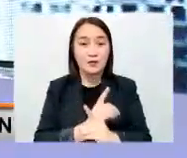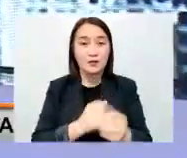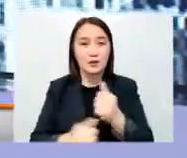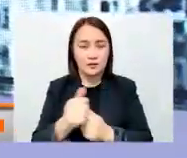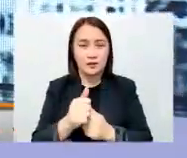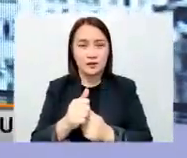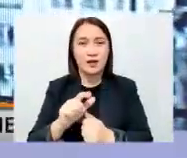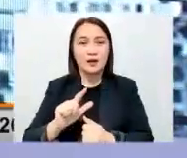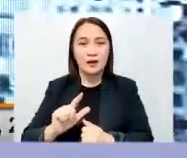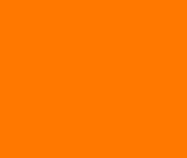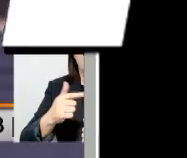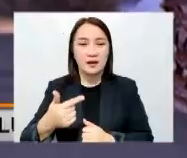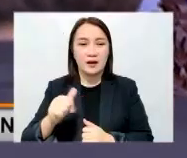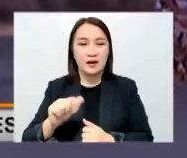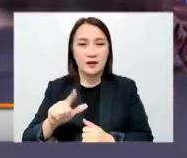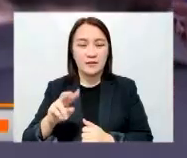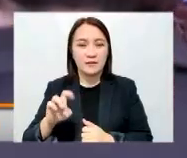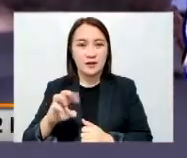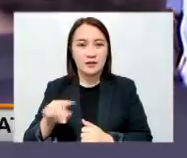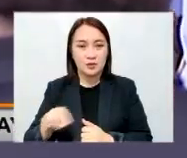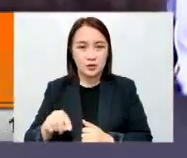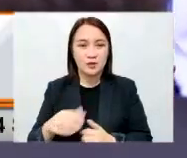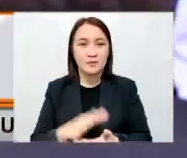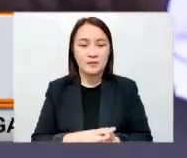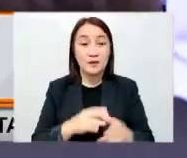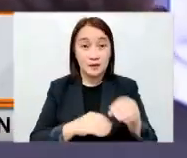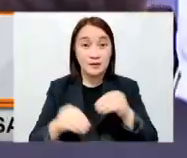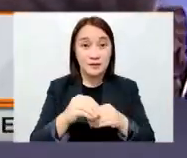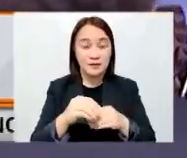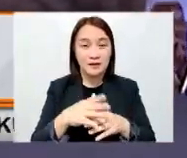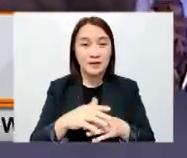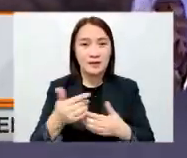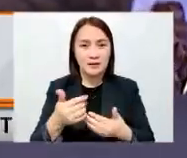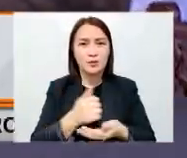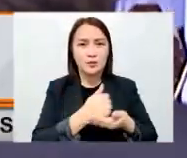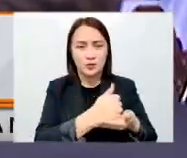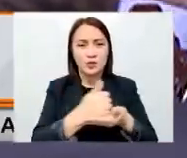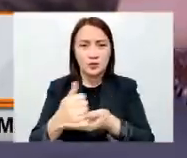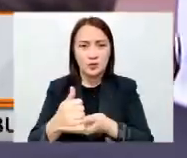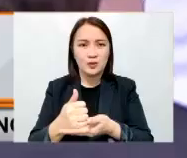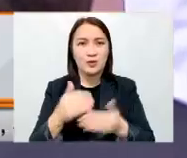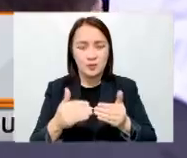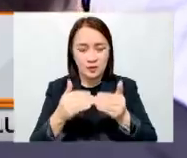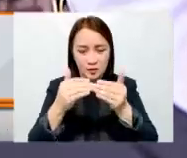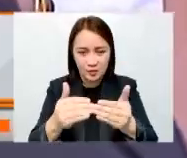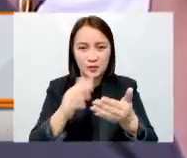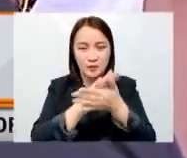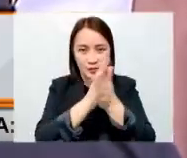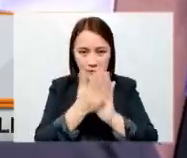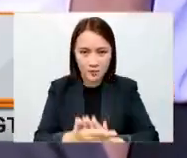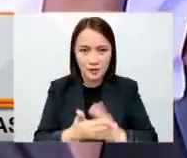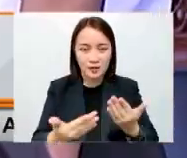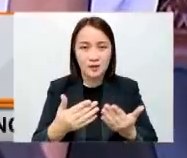Jr. Itinalaga ni Pangulong Bongbong Marcos si Galvez para raw tumulong sa pagsusulong ng peace process sa Bangsamoro Region.